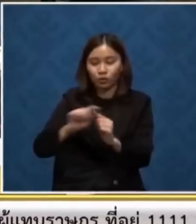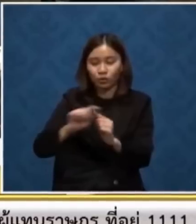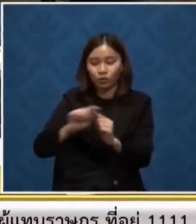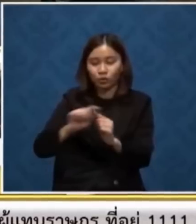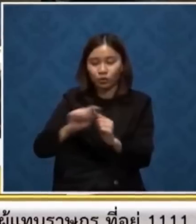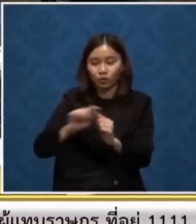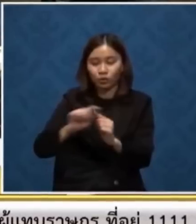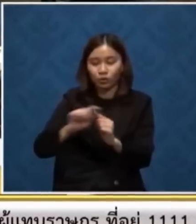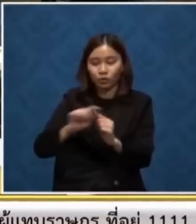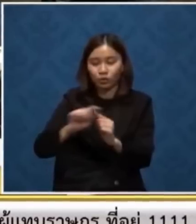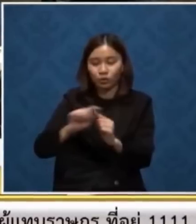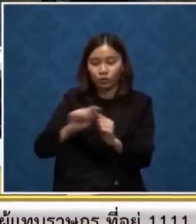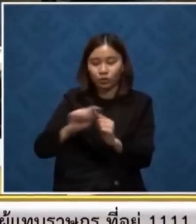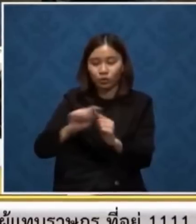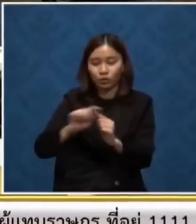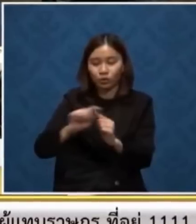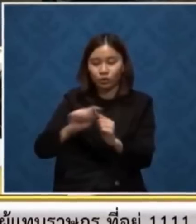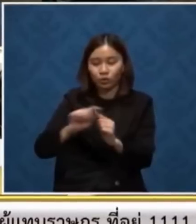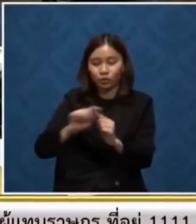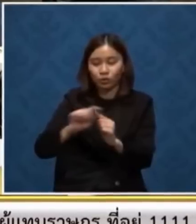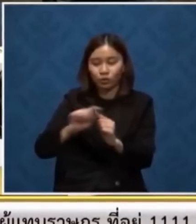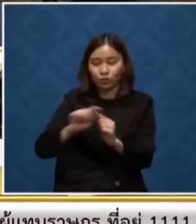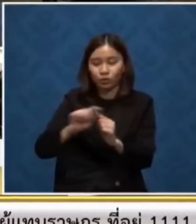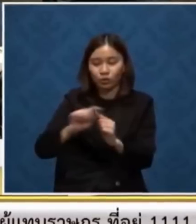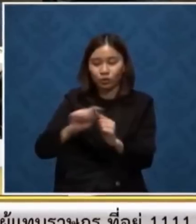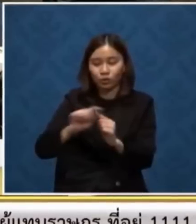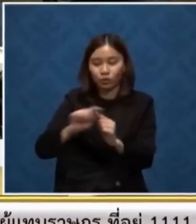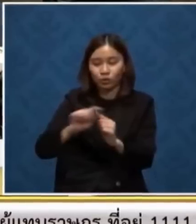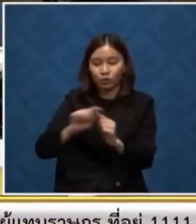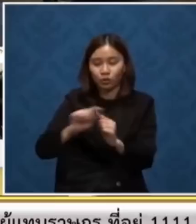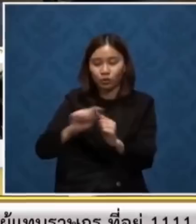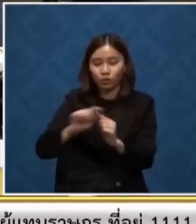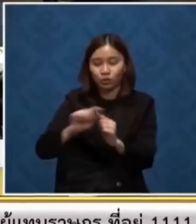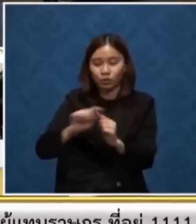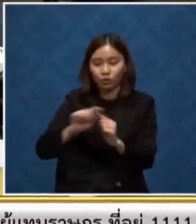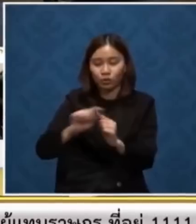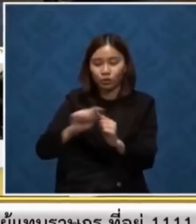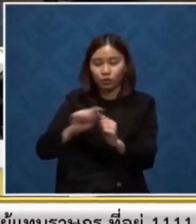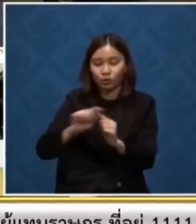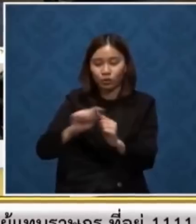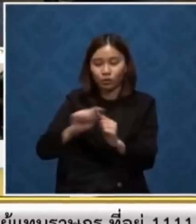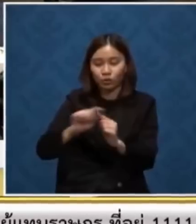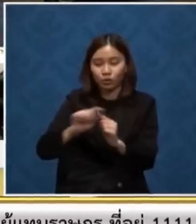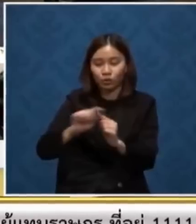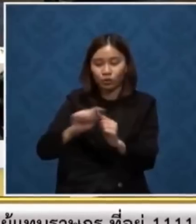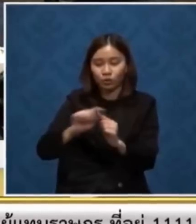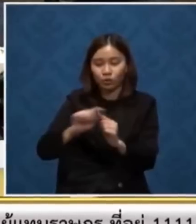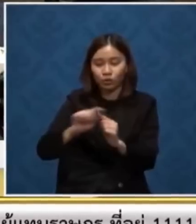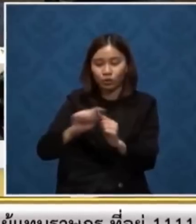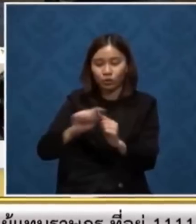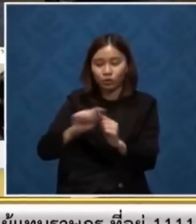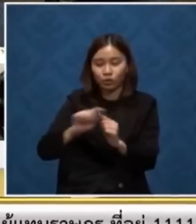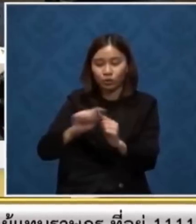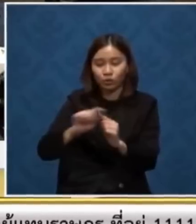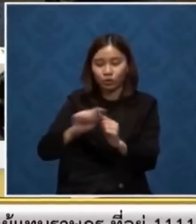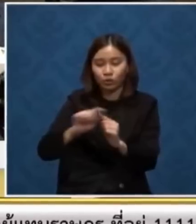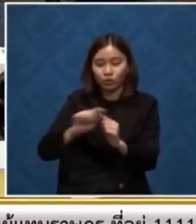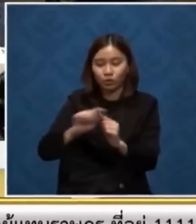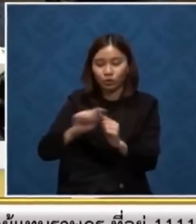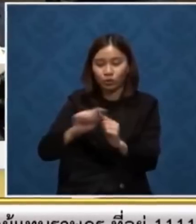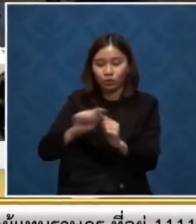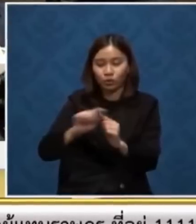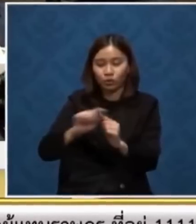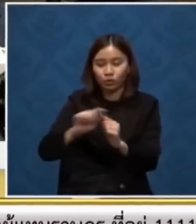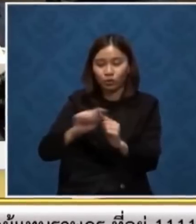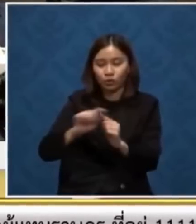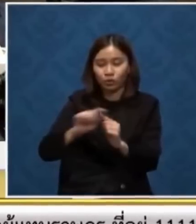อำนวยการรักษาความมั่นคงภายในภาค3โซล่าเซลล์ที่แม่ฮ่องสอนไม่น่าจะผลิตไฟฟ้าน